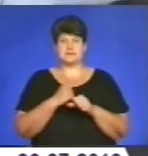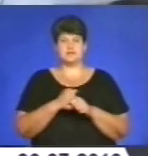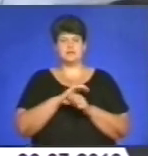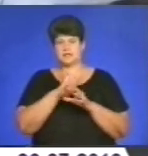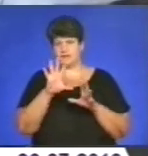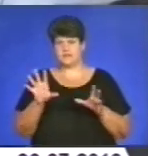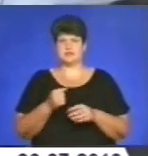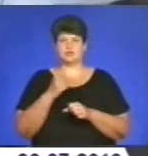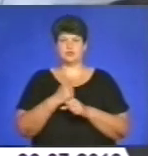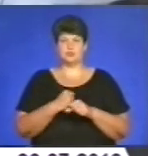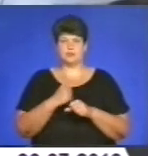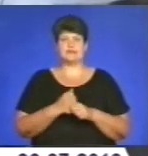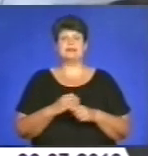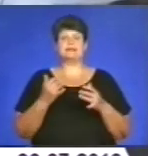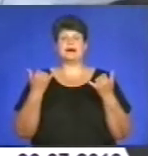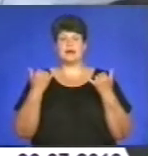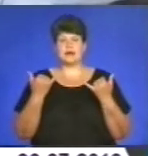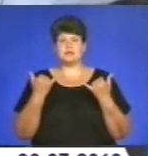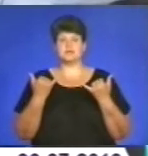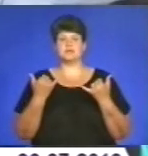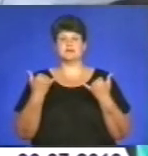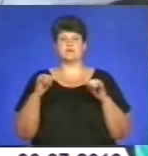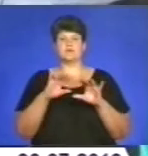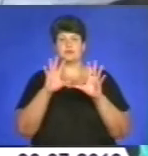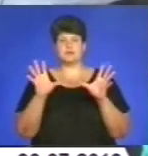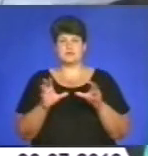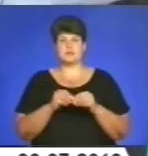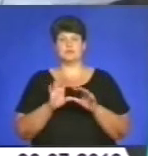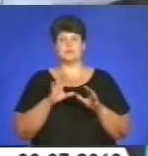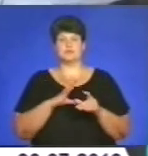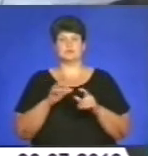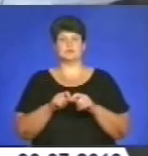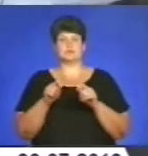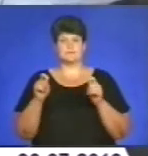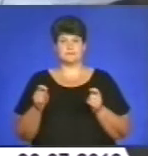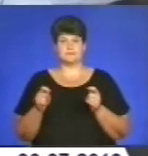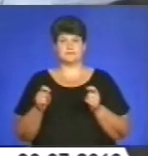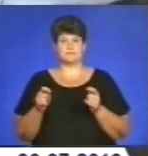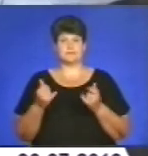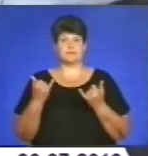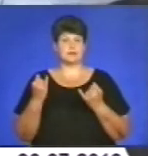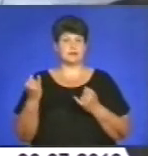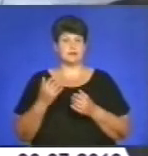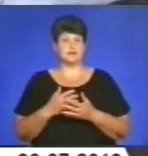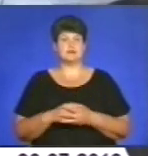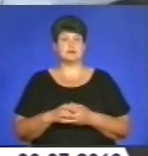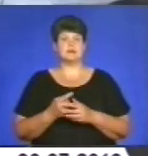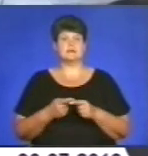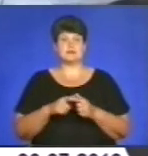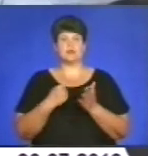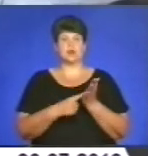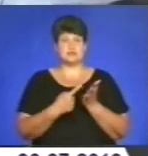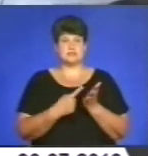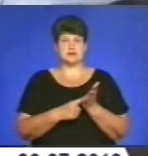всі зусиль. І нарешті, на здивування усім, злочин було розкрито. І це доказало,